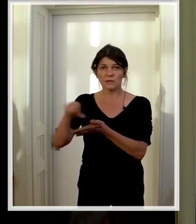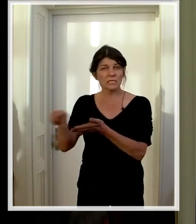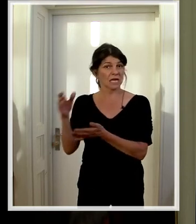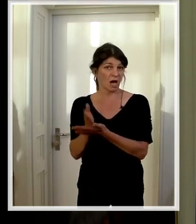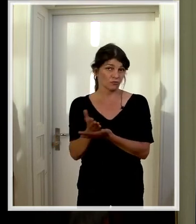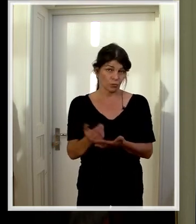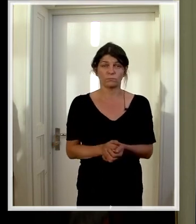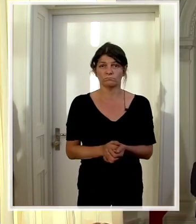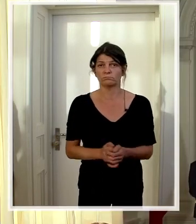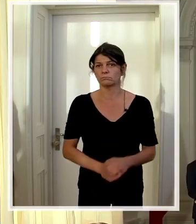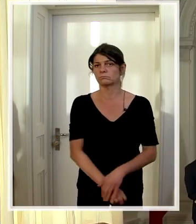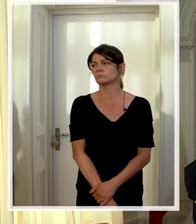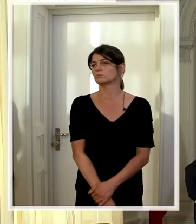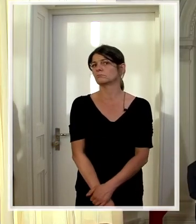Mittel.